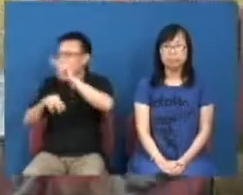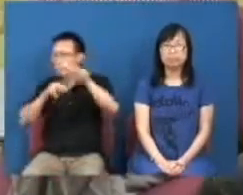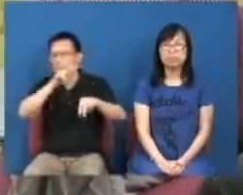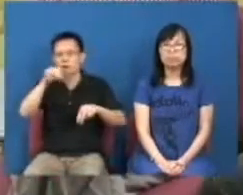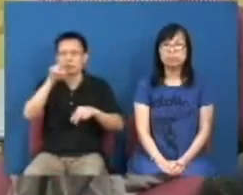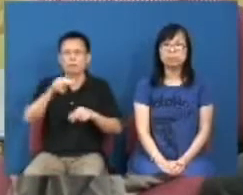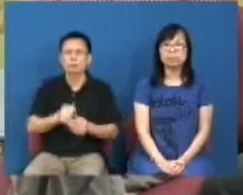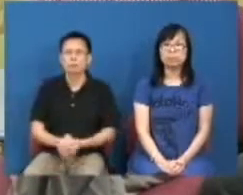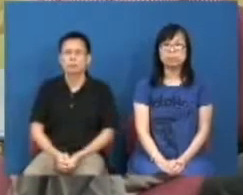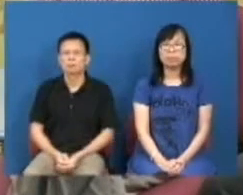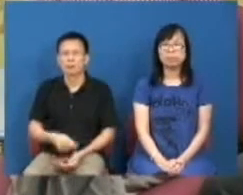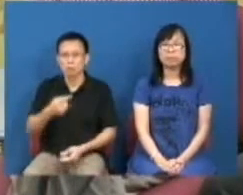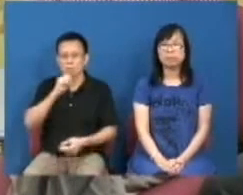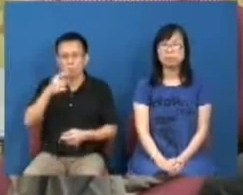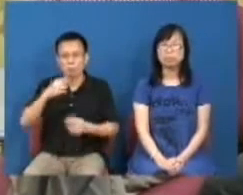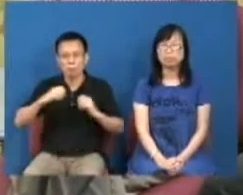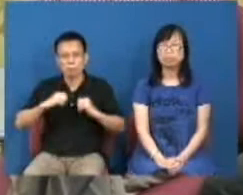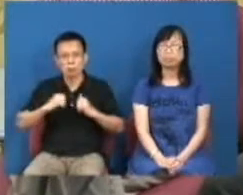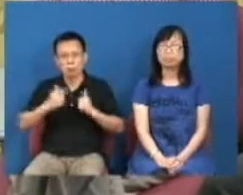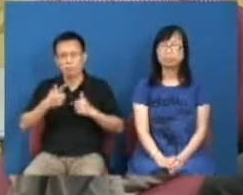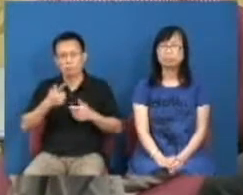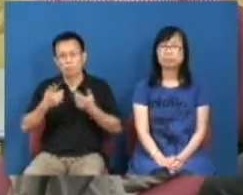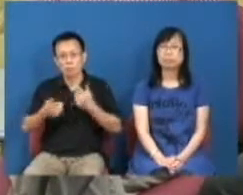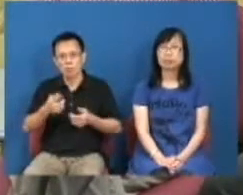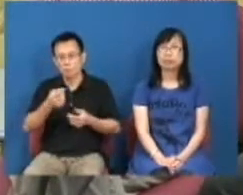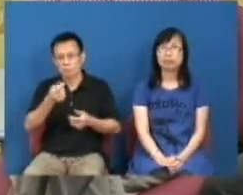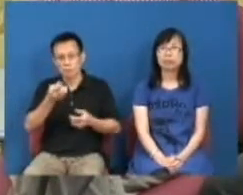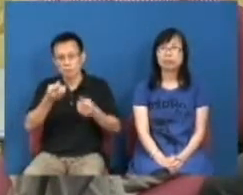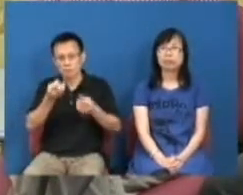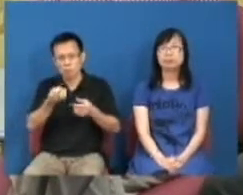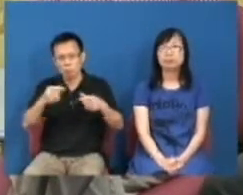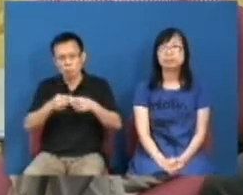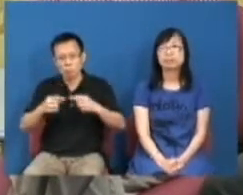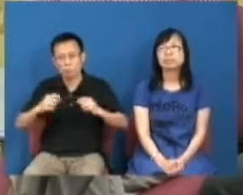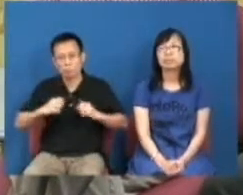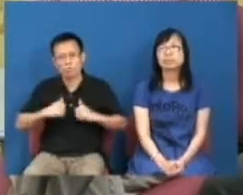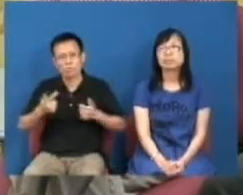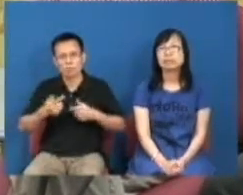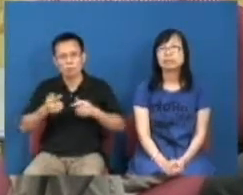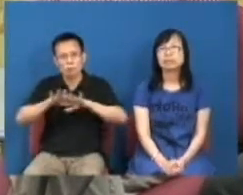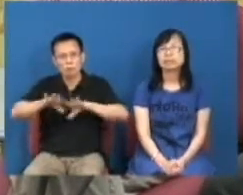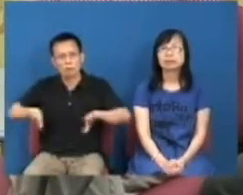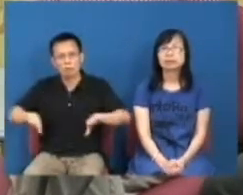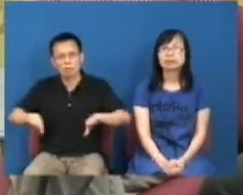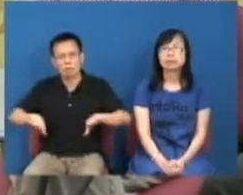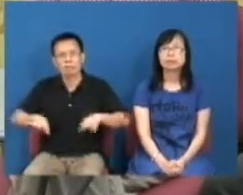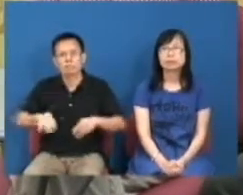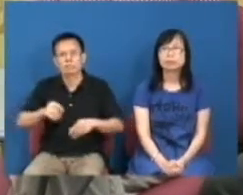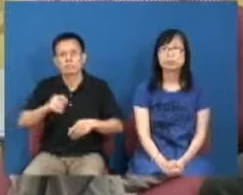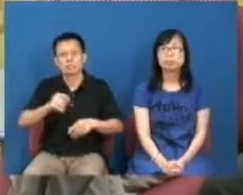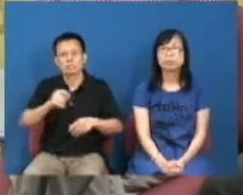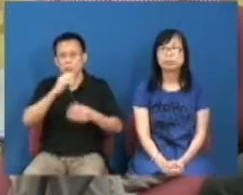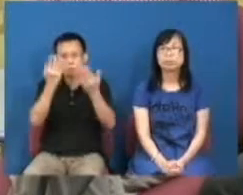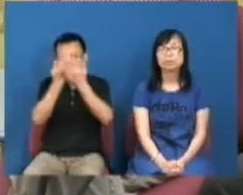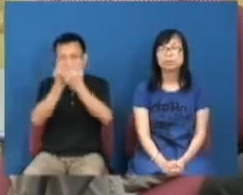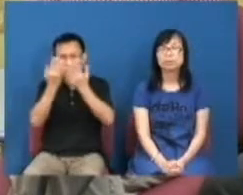老闆咧，就去咧，或者一啲小公司老闆咧去做調解喎。原來咧就係嗰一集咧最新嘅嗰個。結